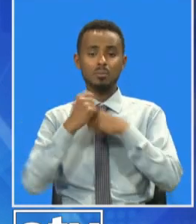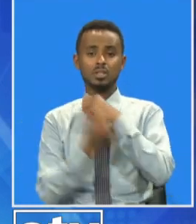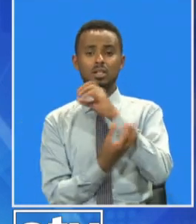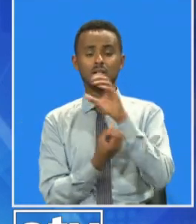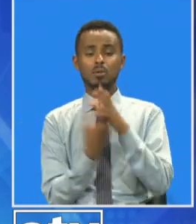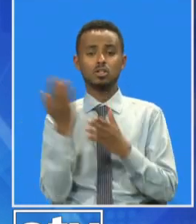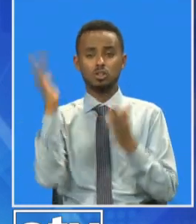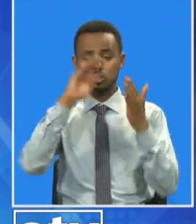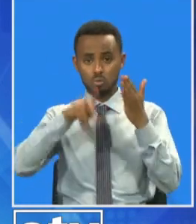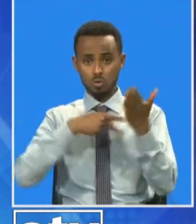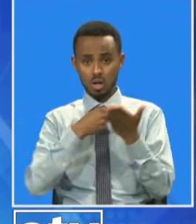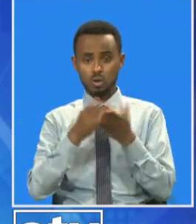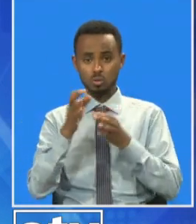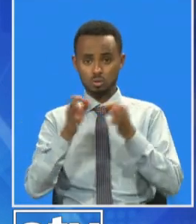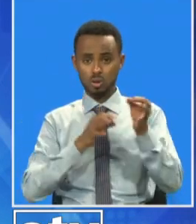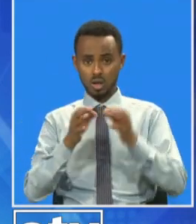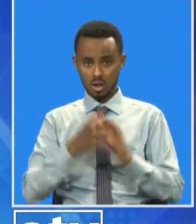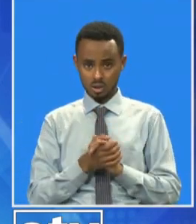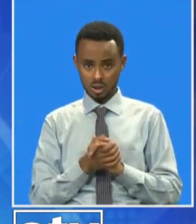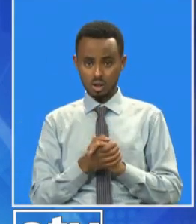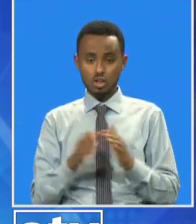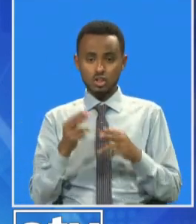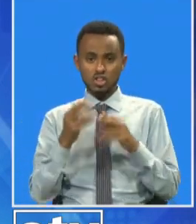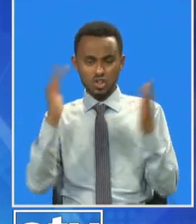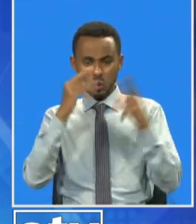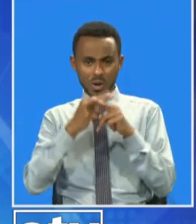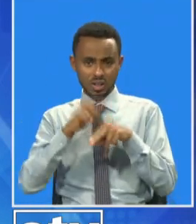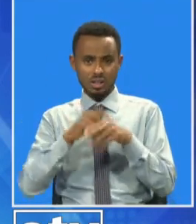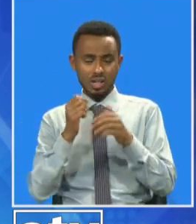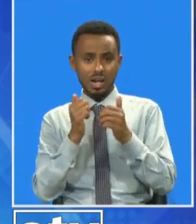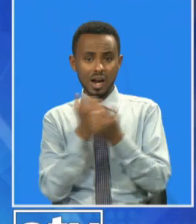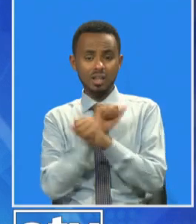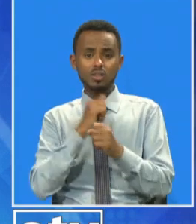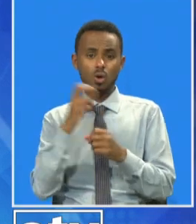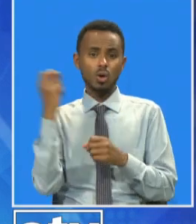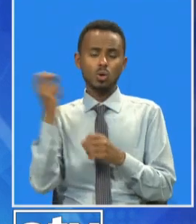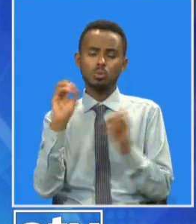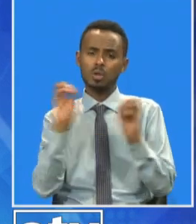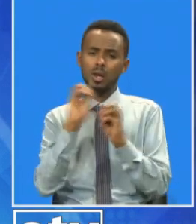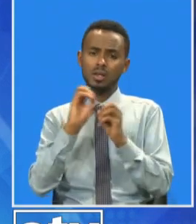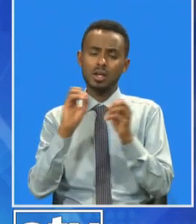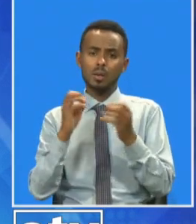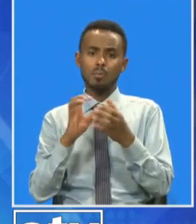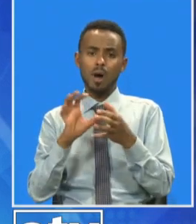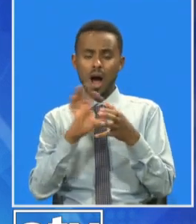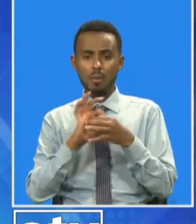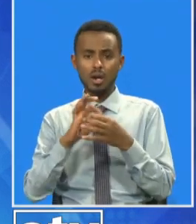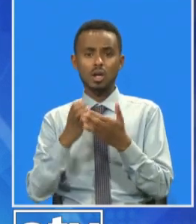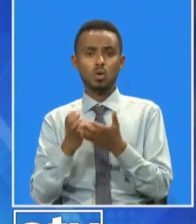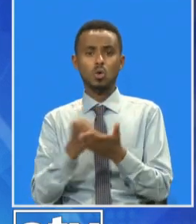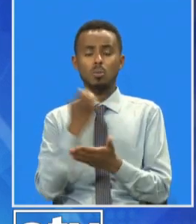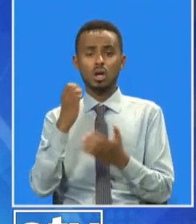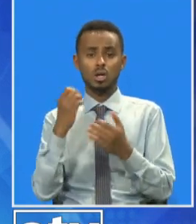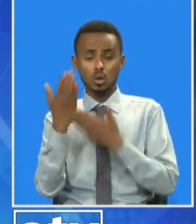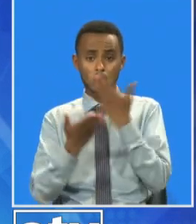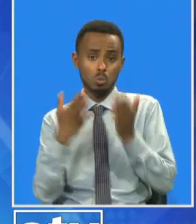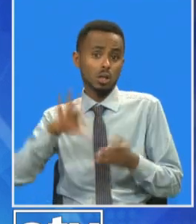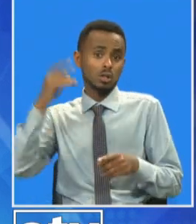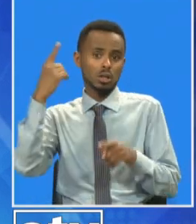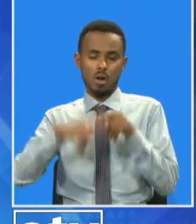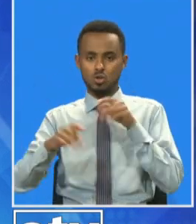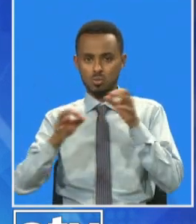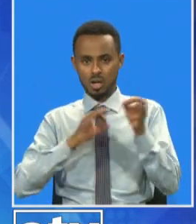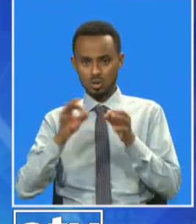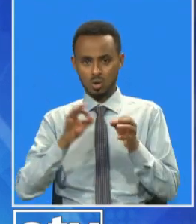ውስጥ መውደቃቸውን ነዋሪዎች ገለጹ። ችግሩ ባጭር ጊዜ ካልተፈታ ወረዳዎቹ ምንም አይነት የማህበረ ኢኮኖሚያዊ ግልጋሎቶችን ማግኘት እንደማይችሉ